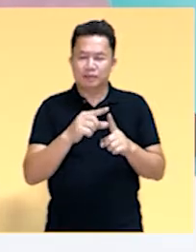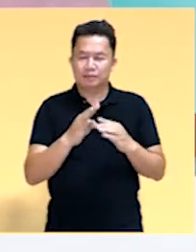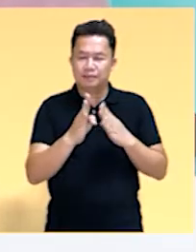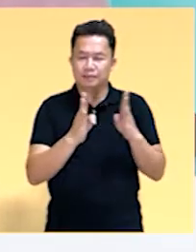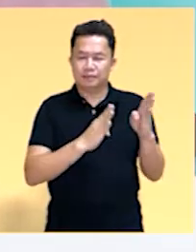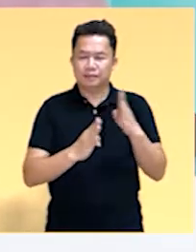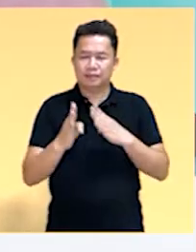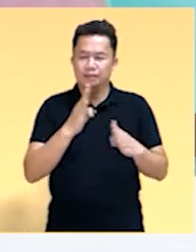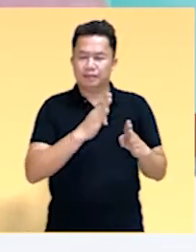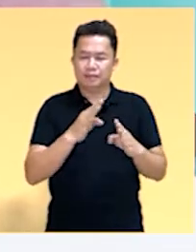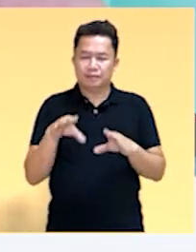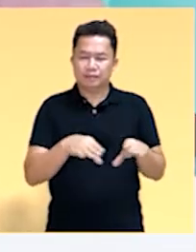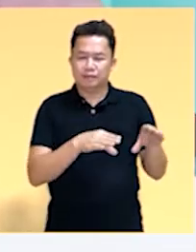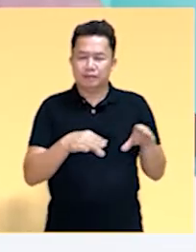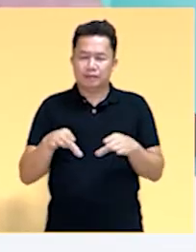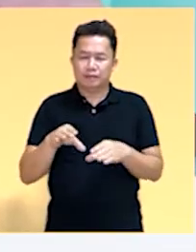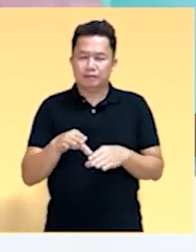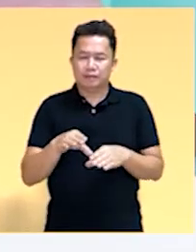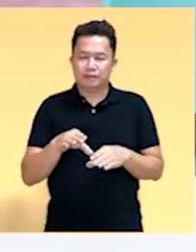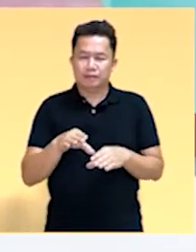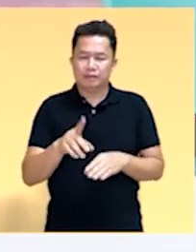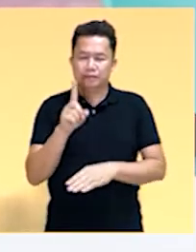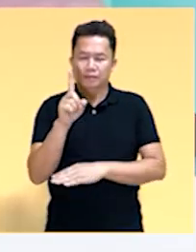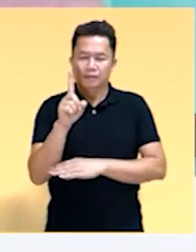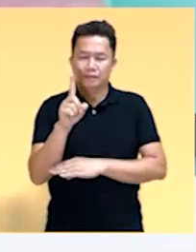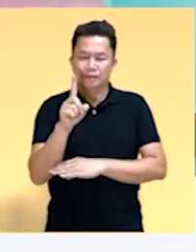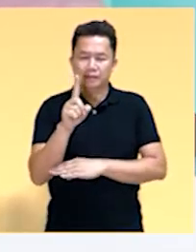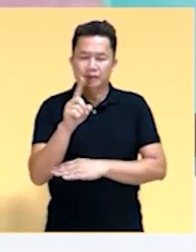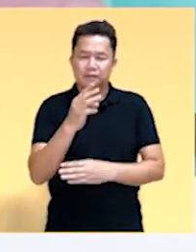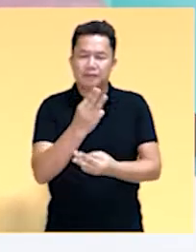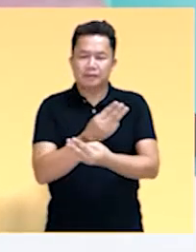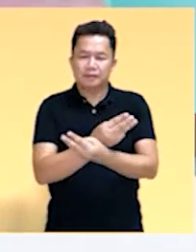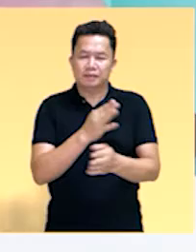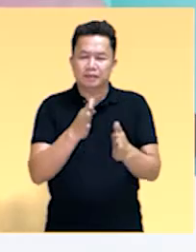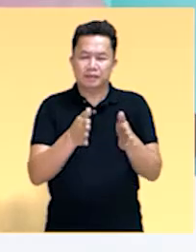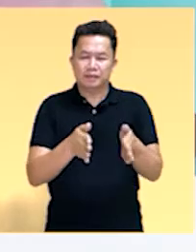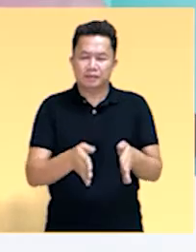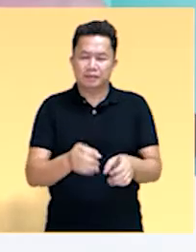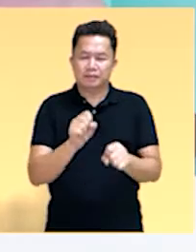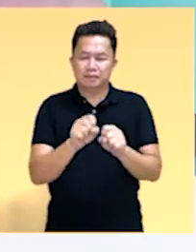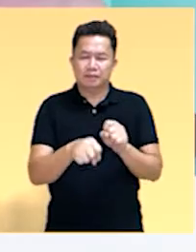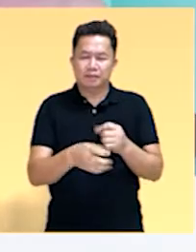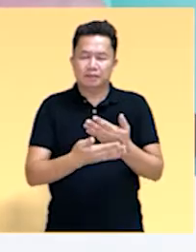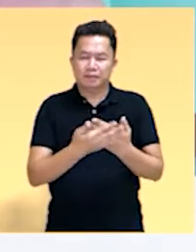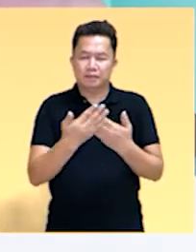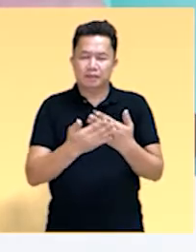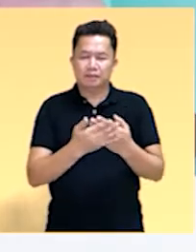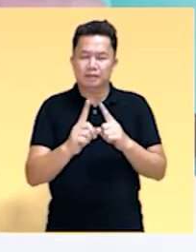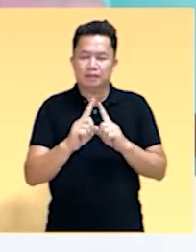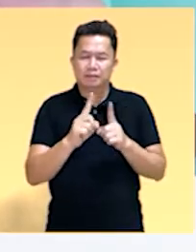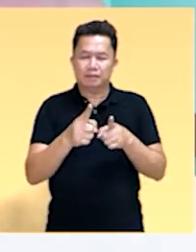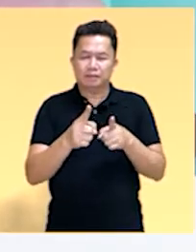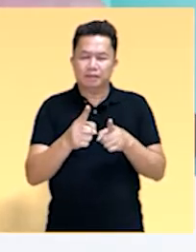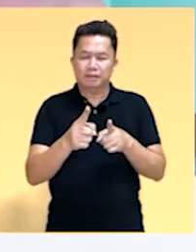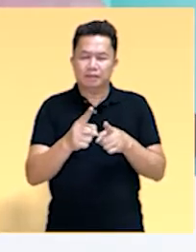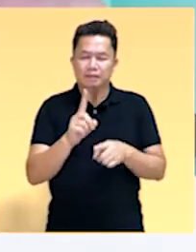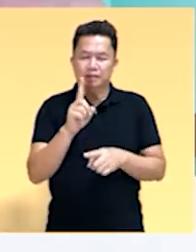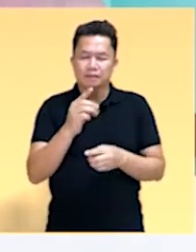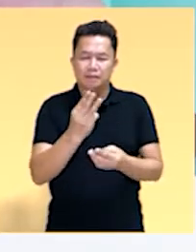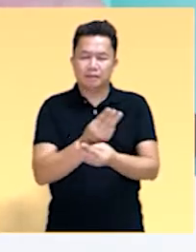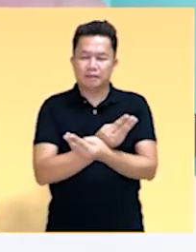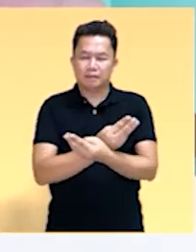problem. Ginawa ito ng isang mathematician upang mas mapadali ang pagsagot sa